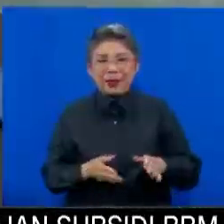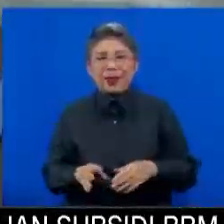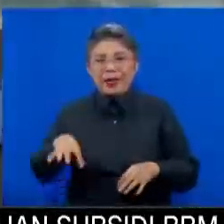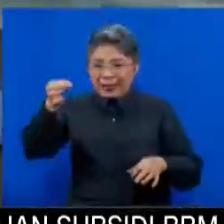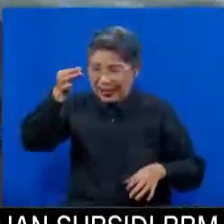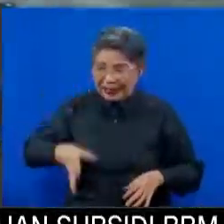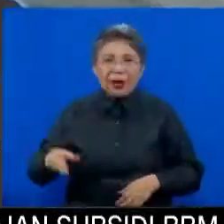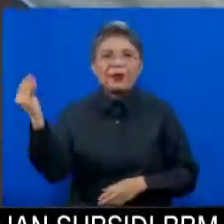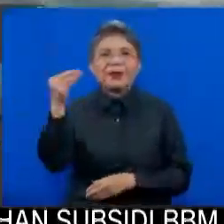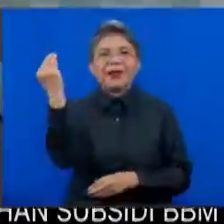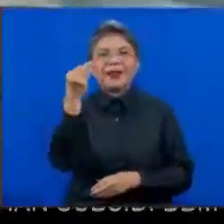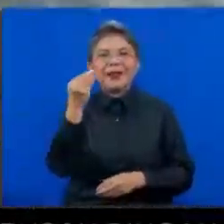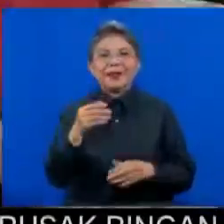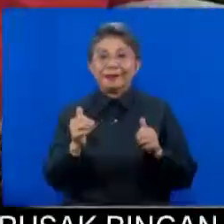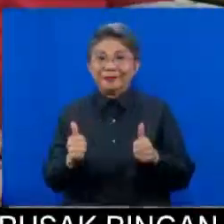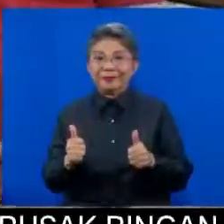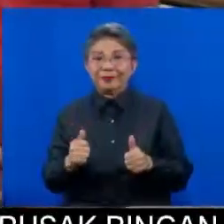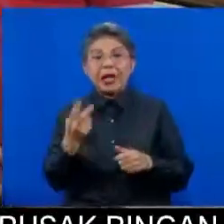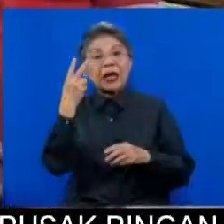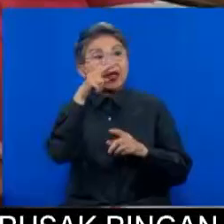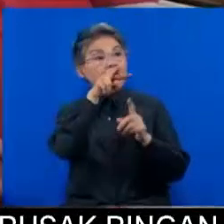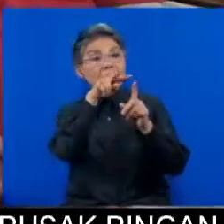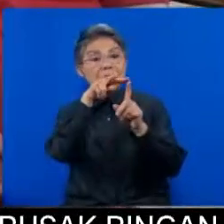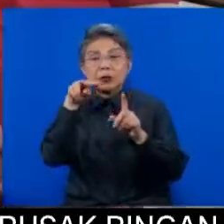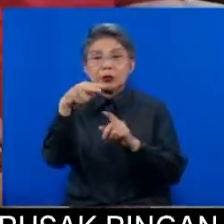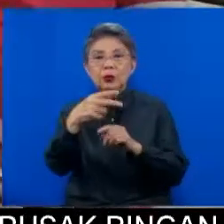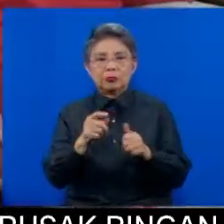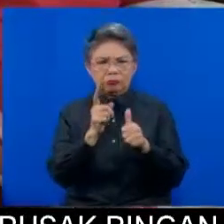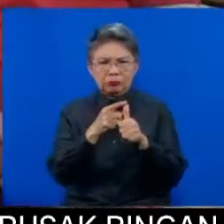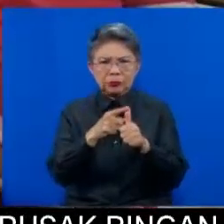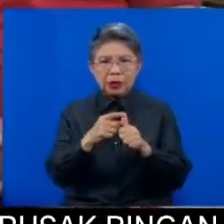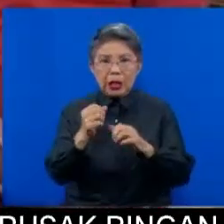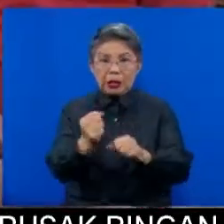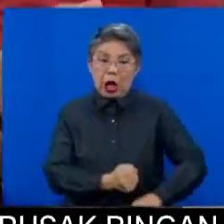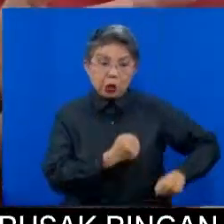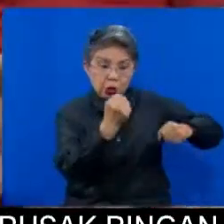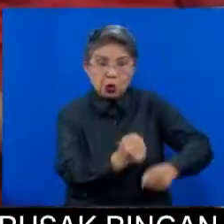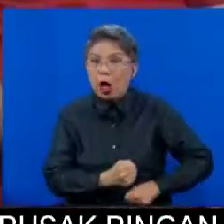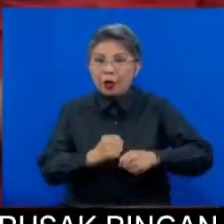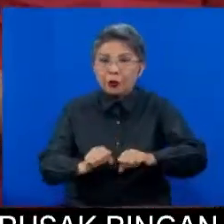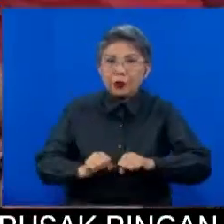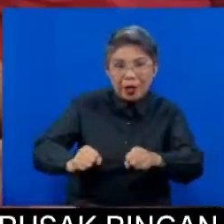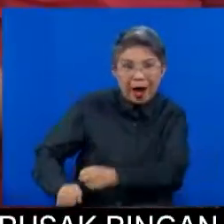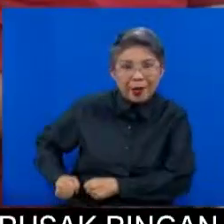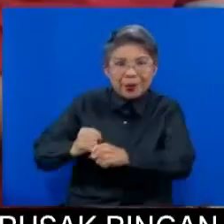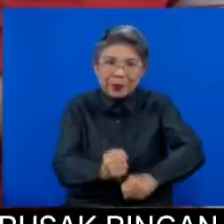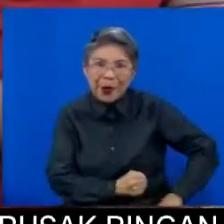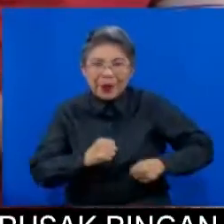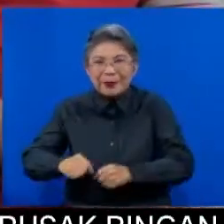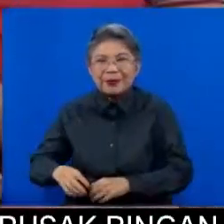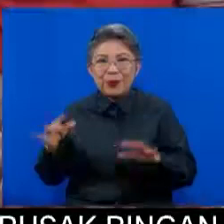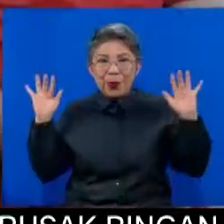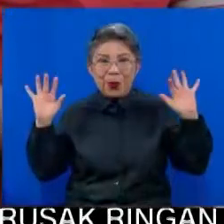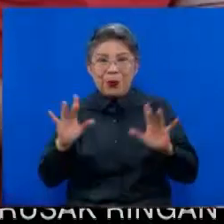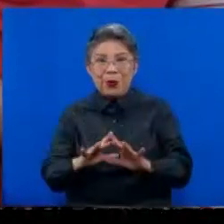desa wisata. Yang kita lihat di sini nanti tidak hanya dayungnya saja ya. Dayung ini sebagai alat untuk mendatangkan orang,